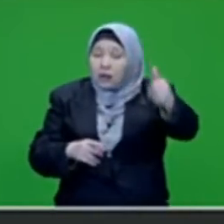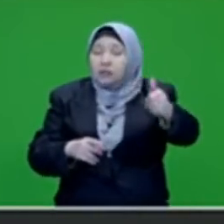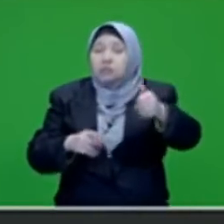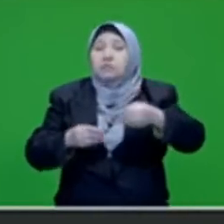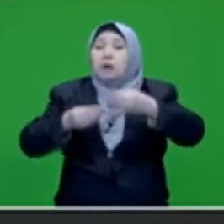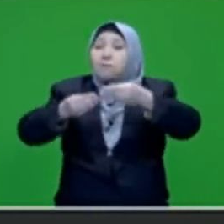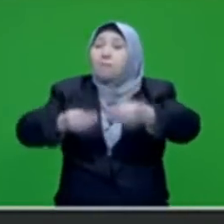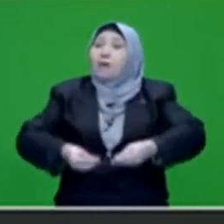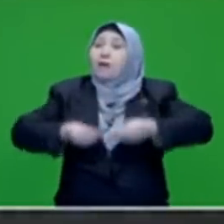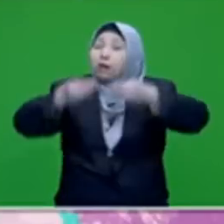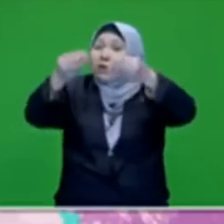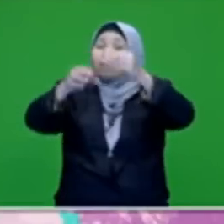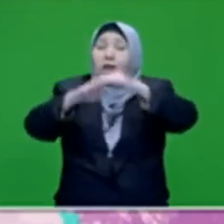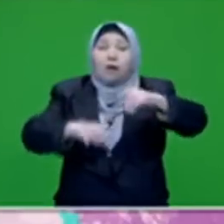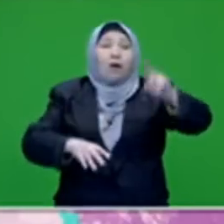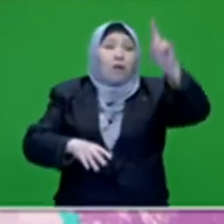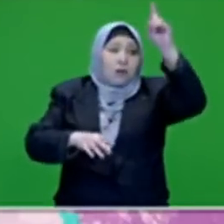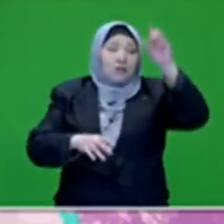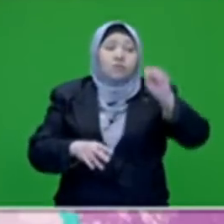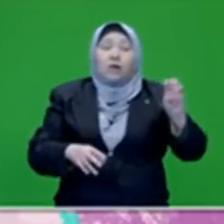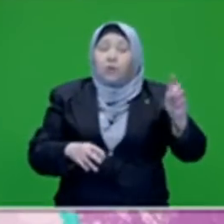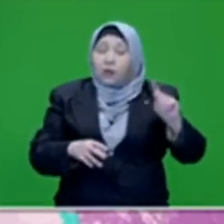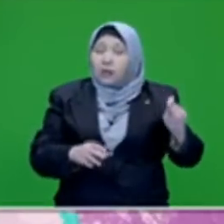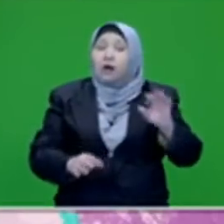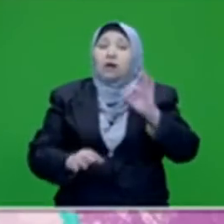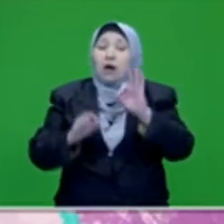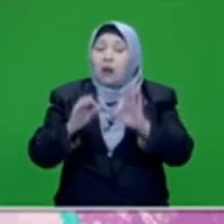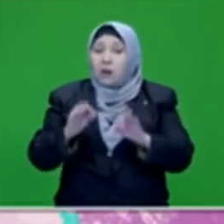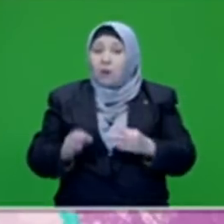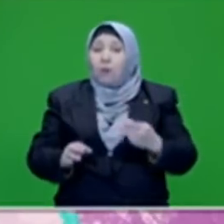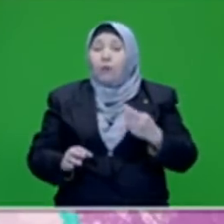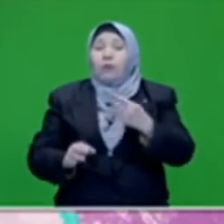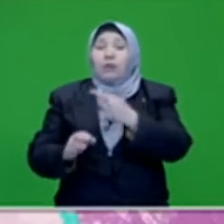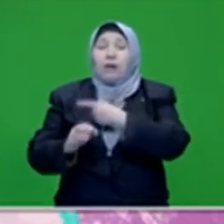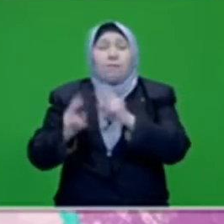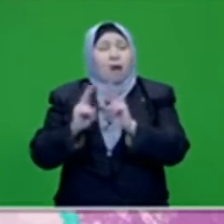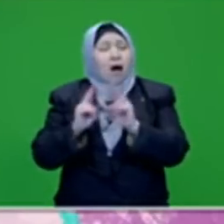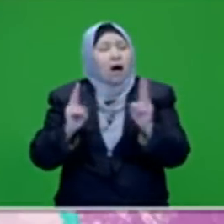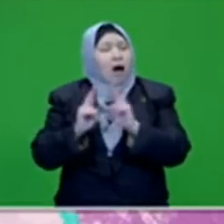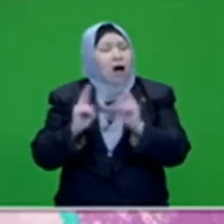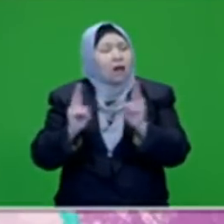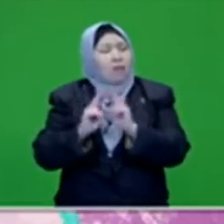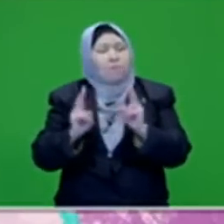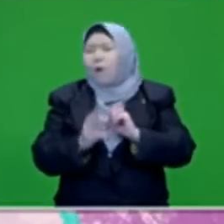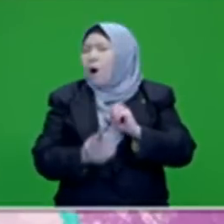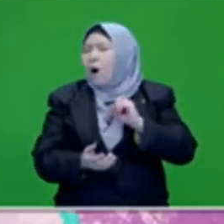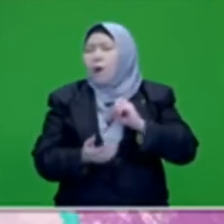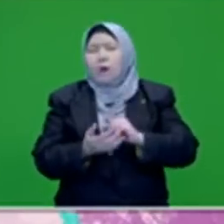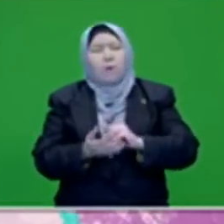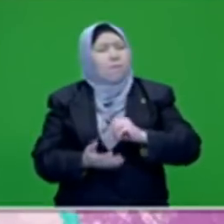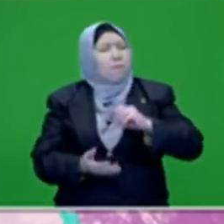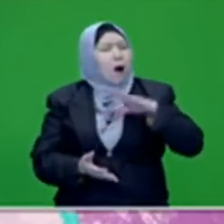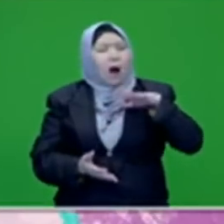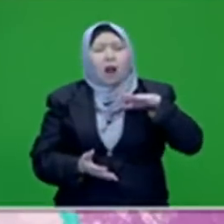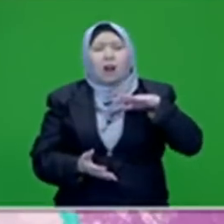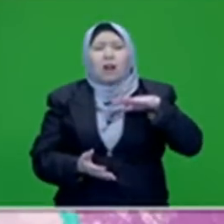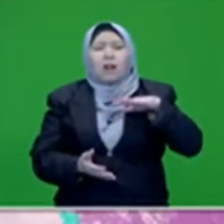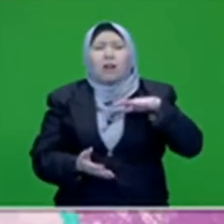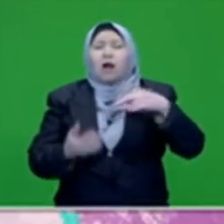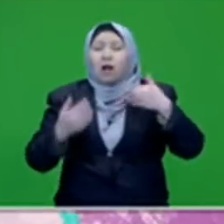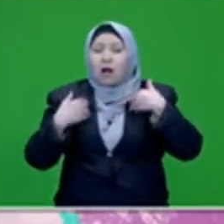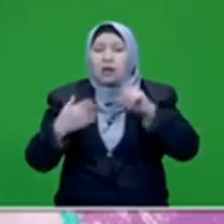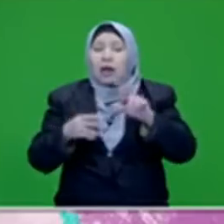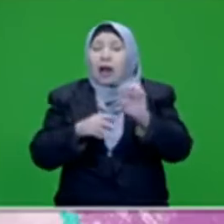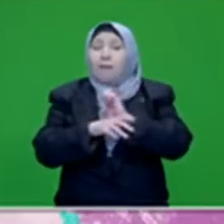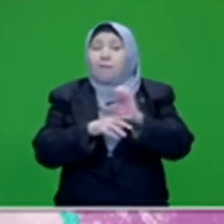Allah Subhanahu wa taala. Dia kalau emas yang paling berharga ni, emas yang paling mahal Ustaz Fazrul, adalah